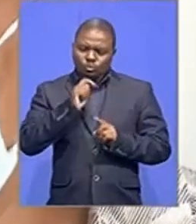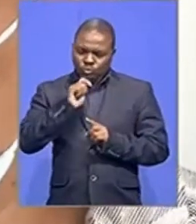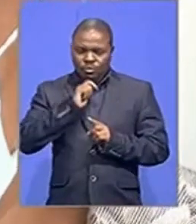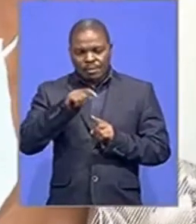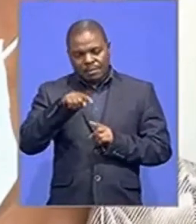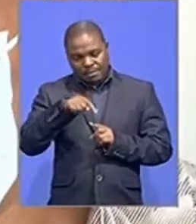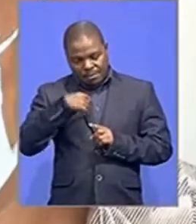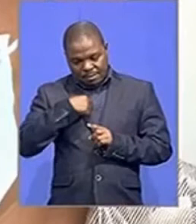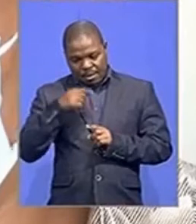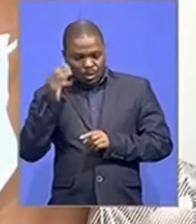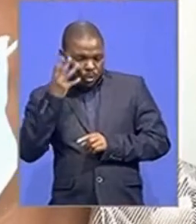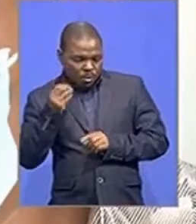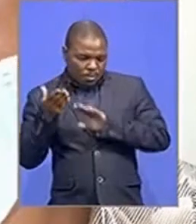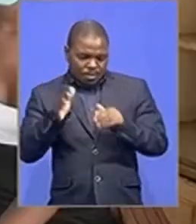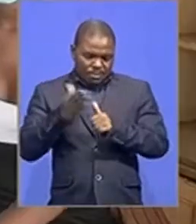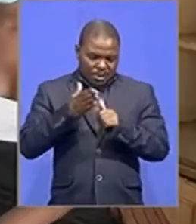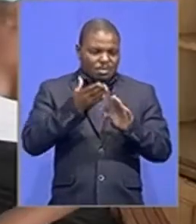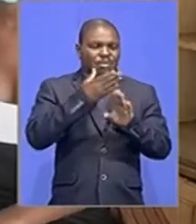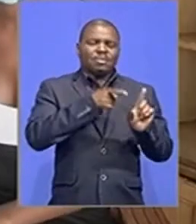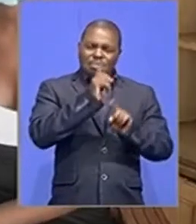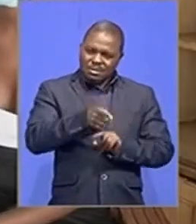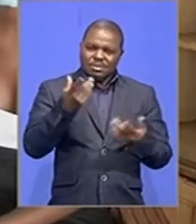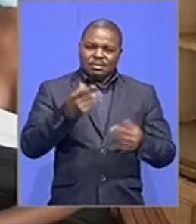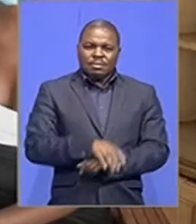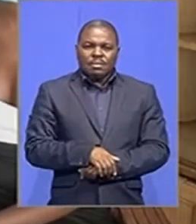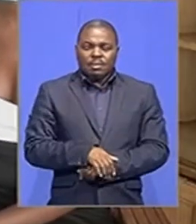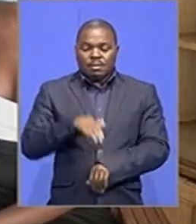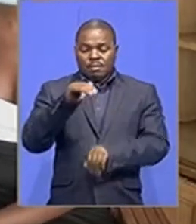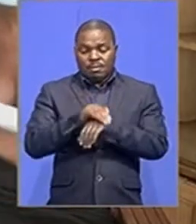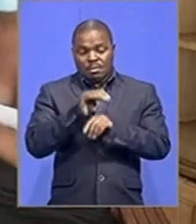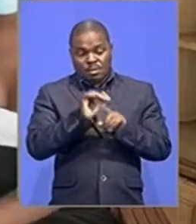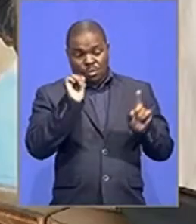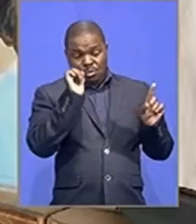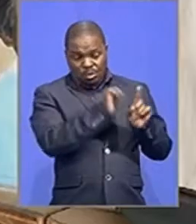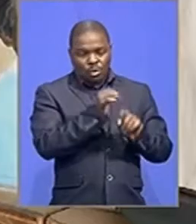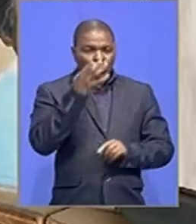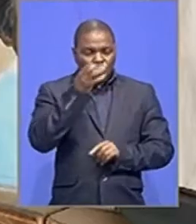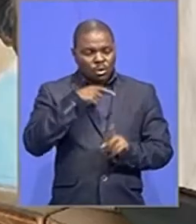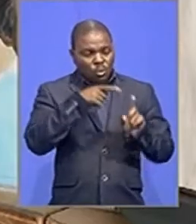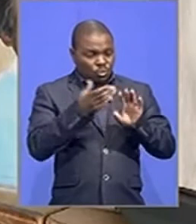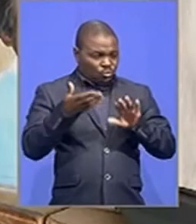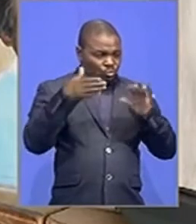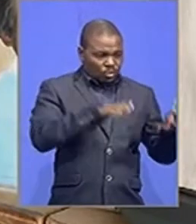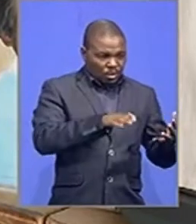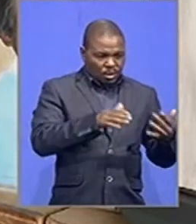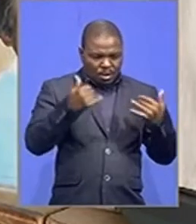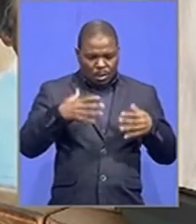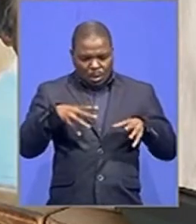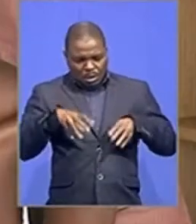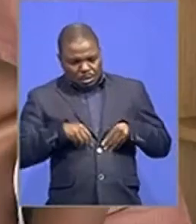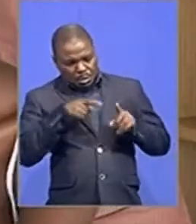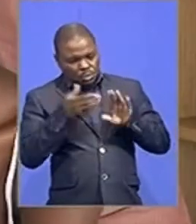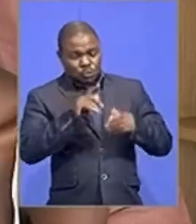rona pelo e botlhoko. Tsala ya Thuto a re go santse go le bokete go amogela gore tsala ya gagwe e